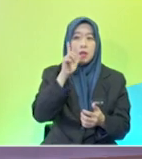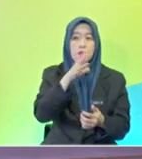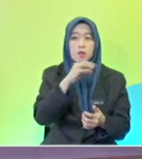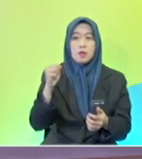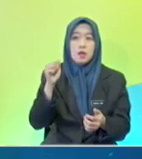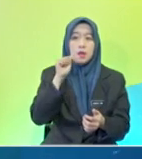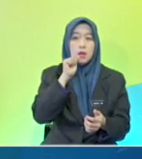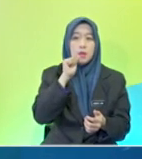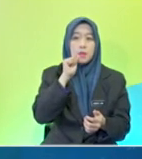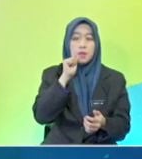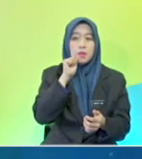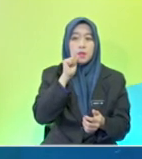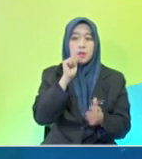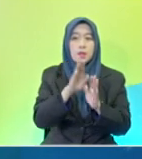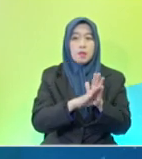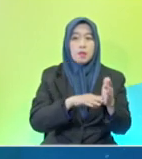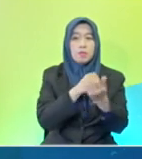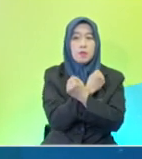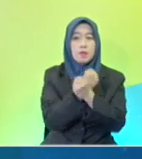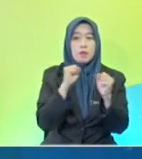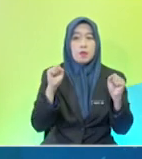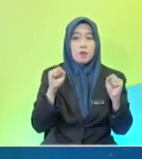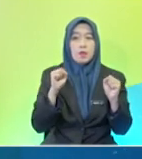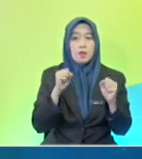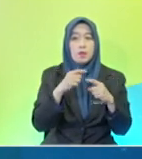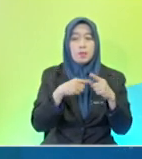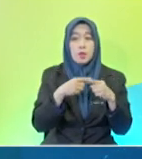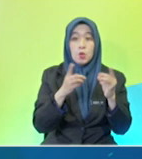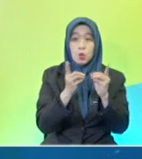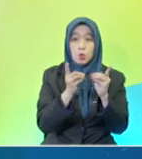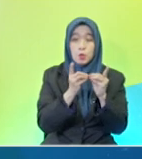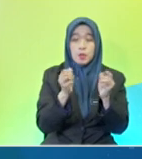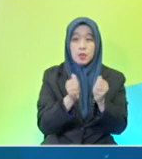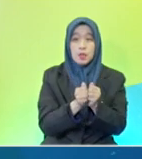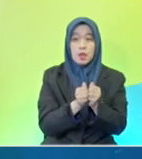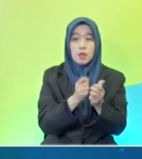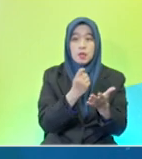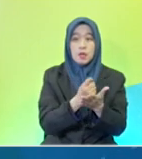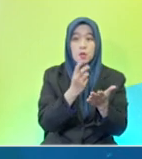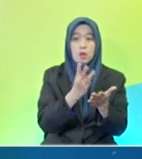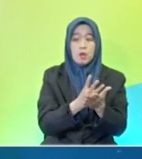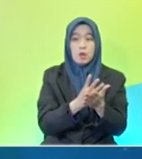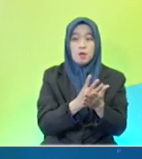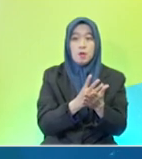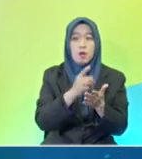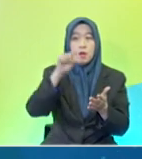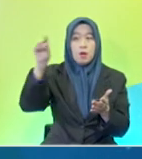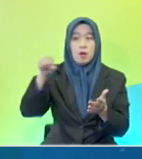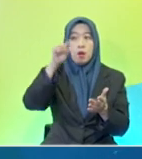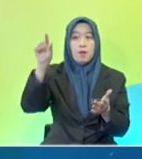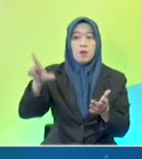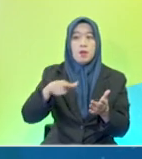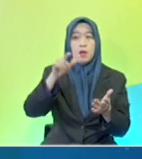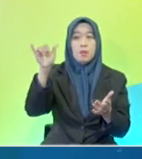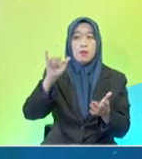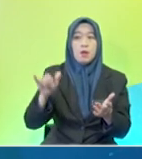dan juga Amni, bersedia? Okay, apabila kita berjumpa dengan tanda wakaf, qaf lam ya,